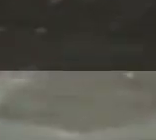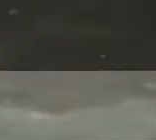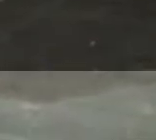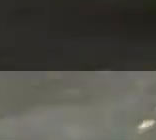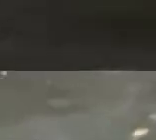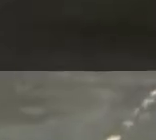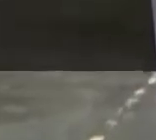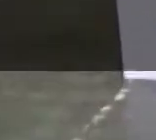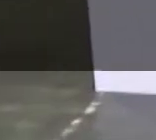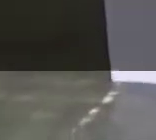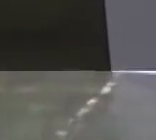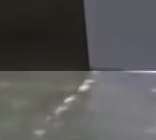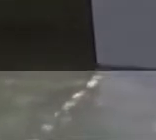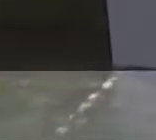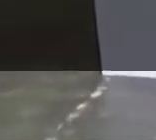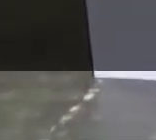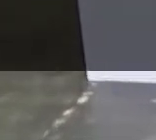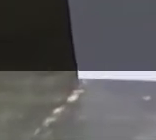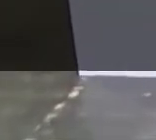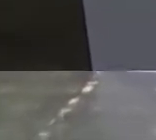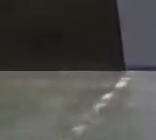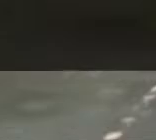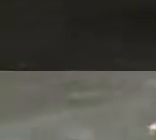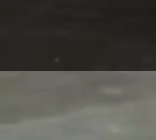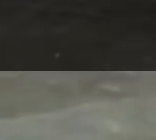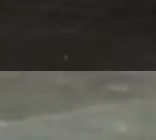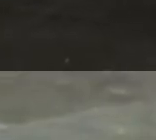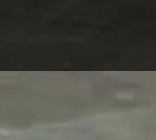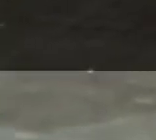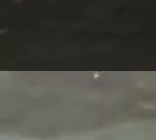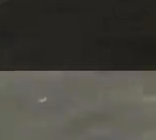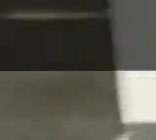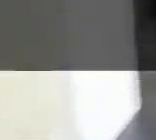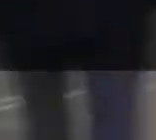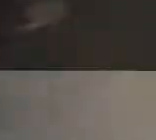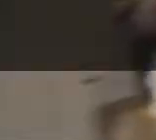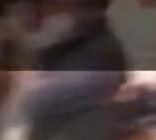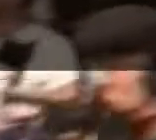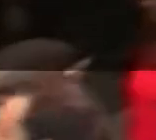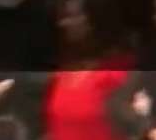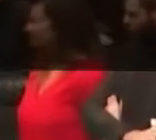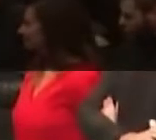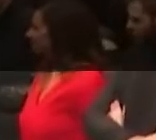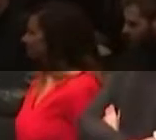וכל הפרטים על המועמד השערורייתי לנשיאות צרפת שמשגע את הרפובליקה החמישית.